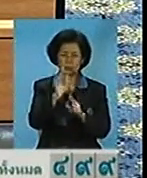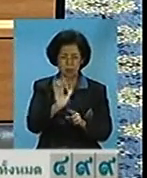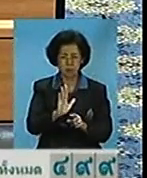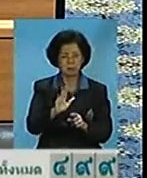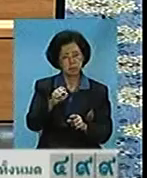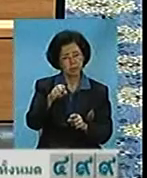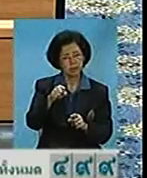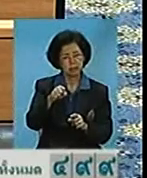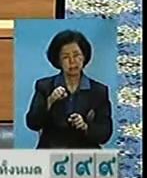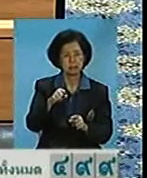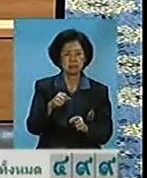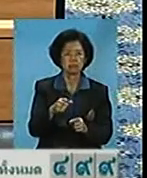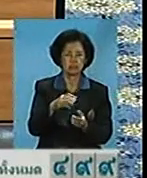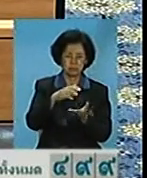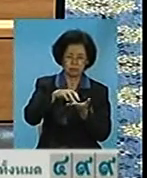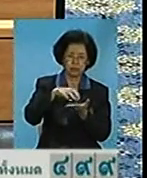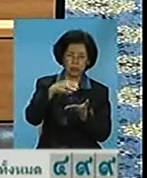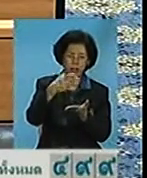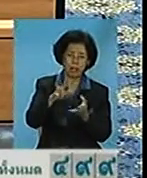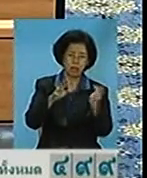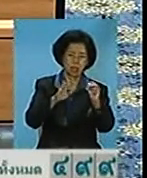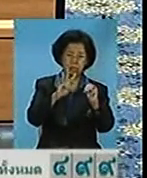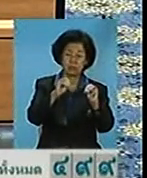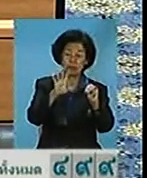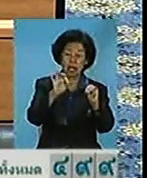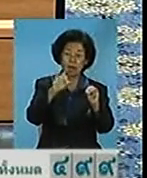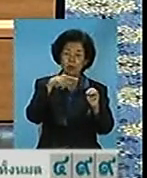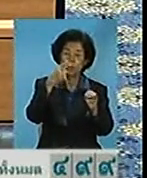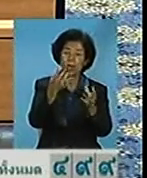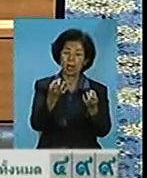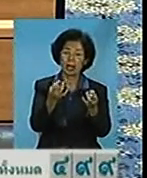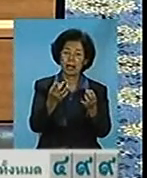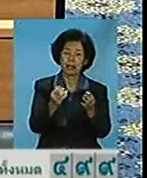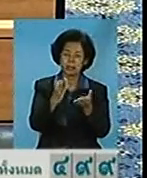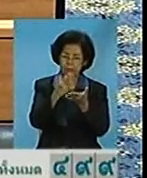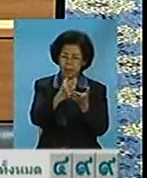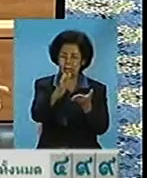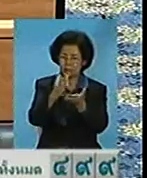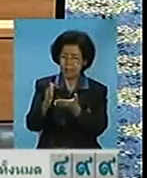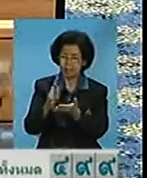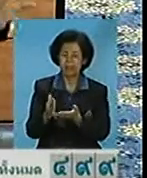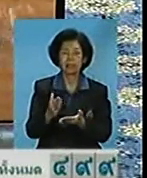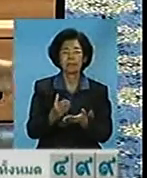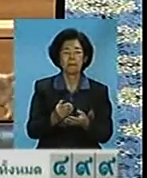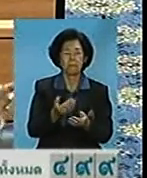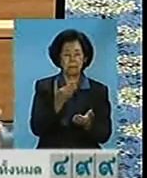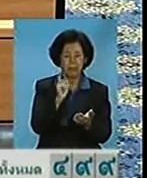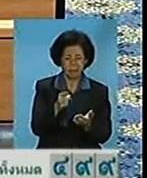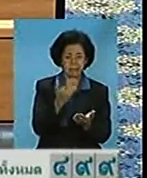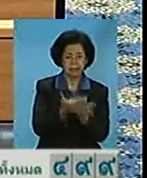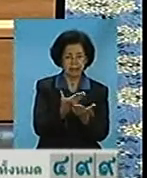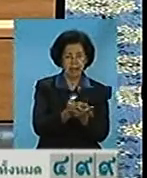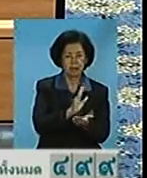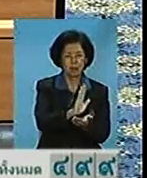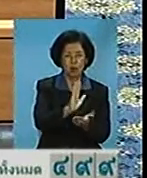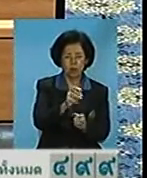ผมเรียนท่านประธานนะมาตรา19พูดเรื่องอะไรมาตรา19เราจะแบ่งเค้กคือเงินของเกษตรกรจำน